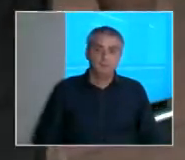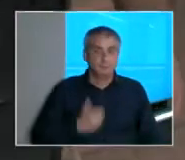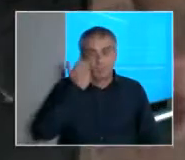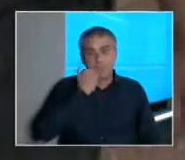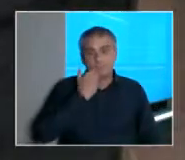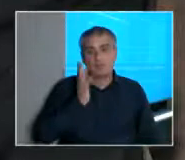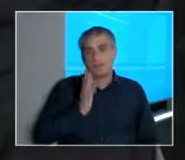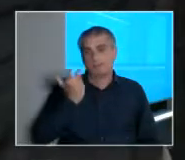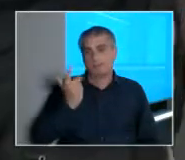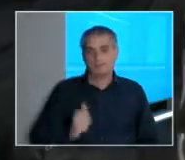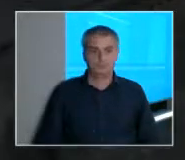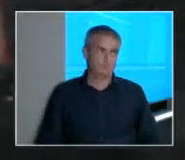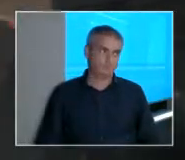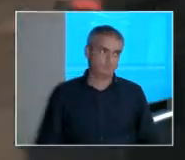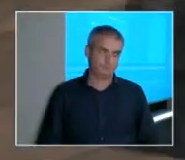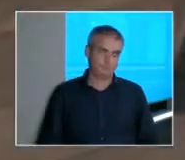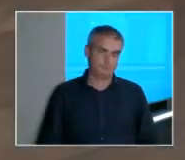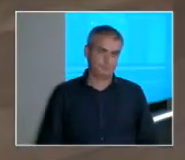וחבל שזה כך.